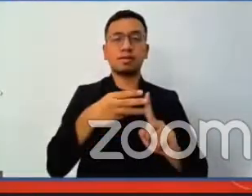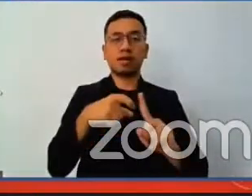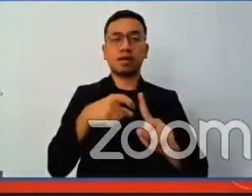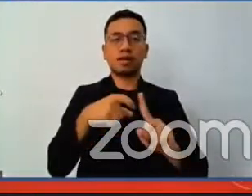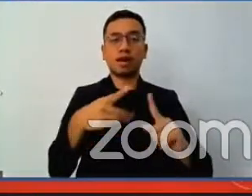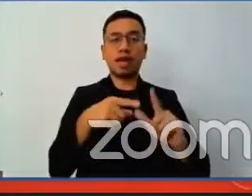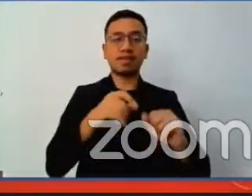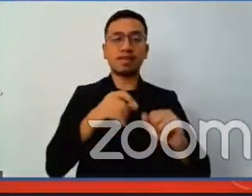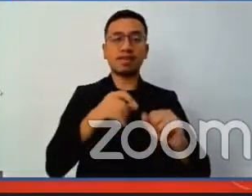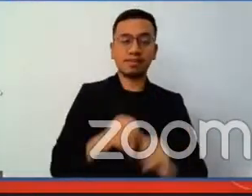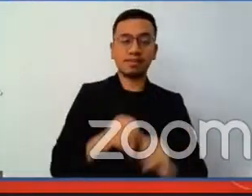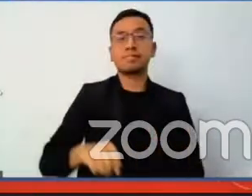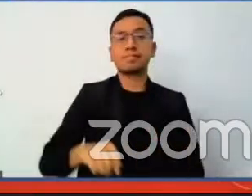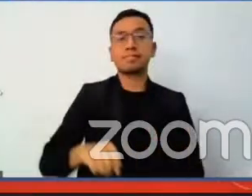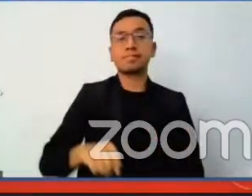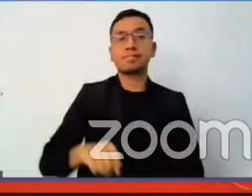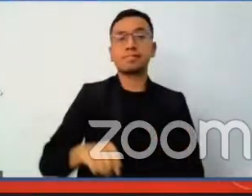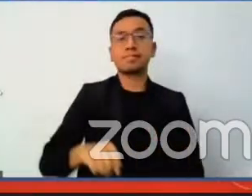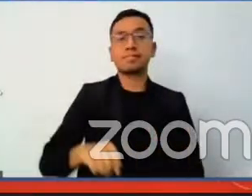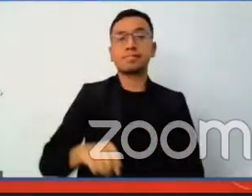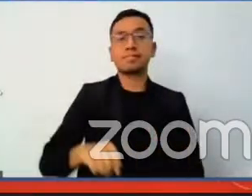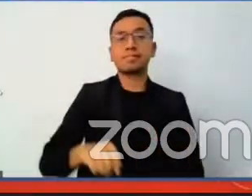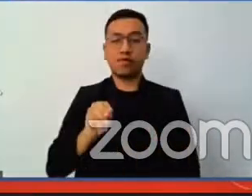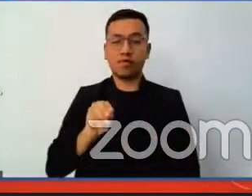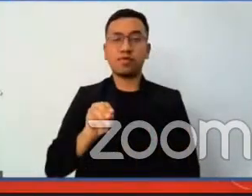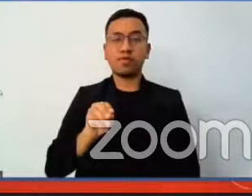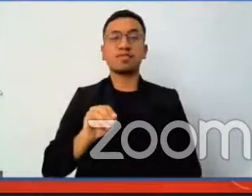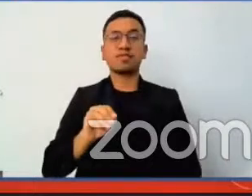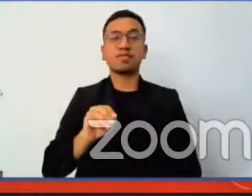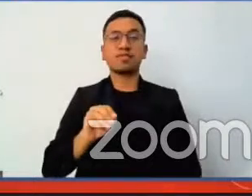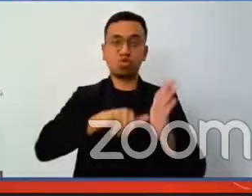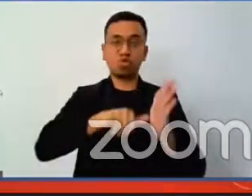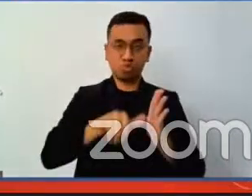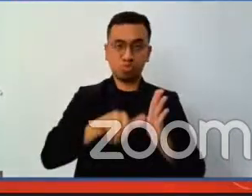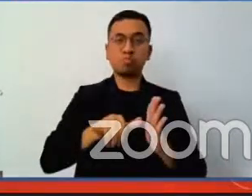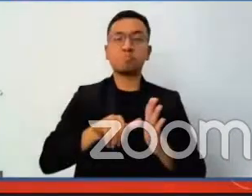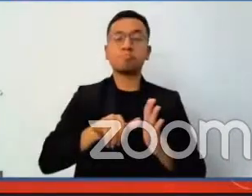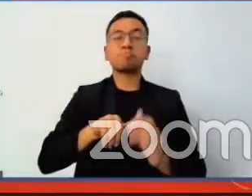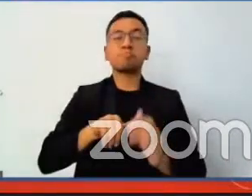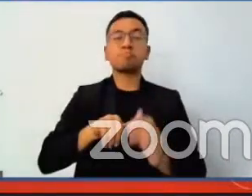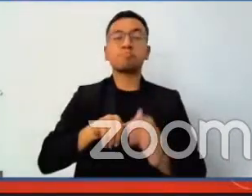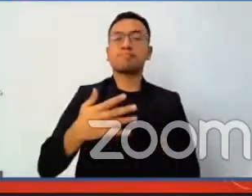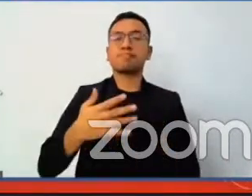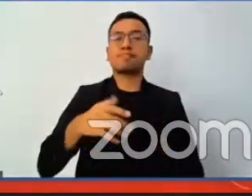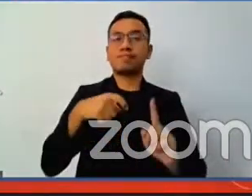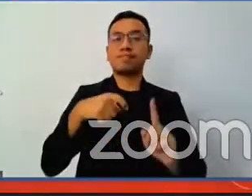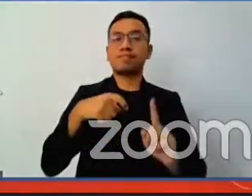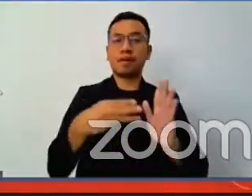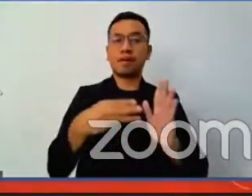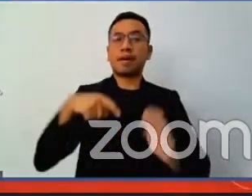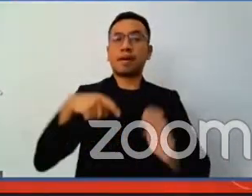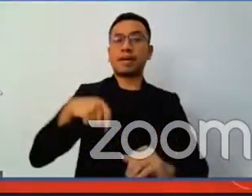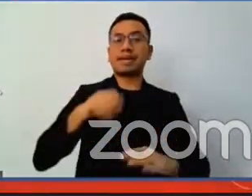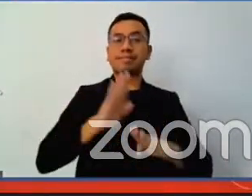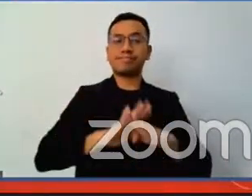TV, YouTube Direktorat Sekolah Dasar, YouTube Pendidikan.id, dan Facebook